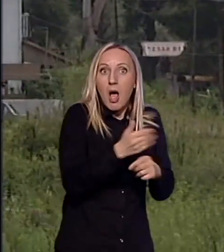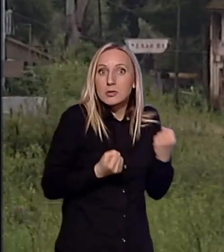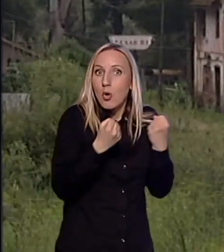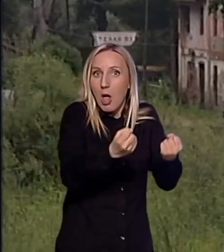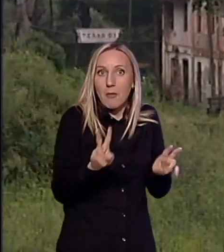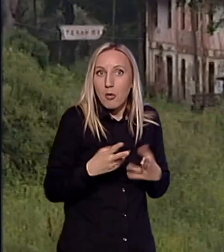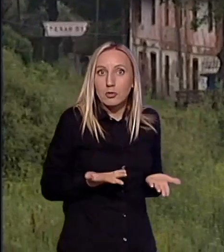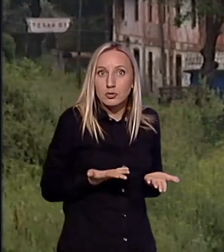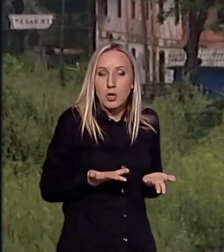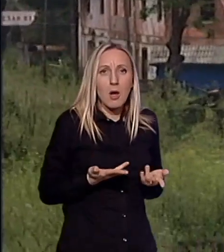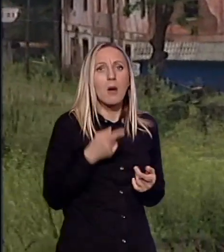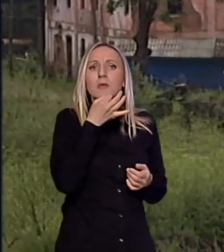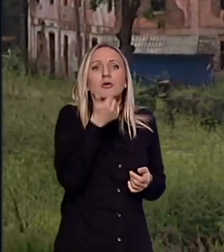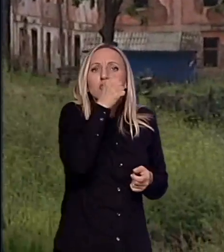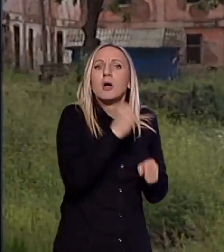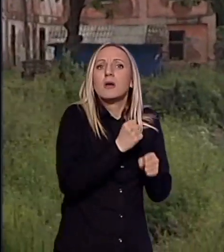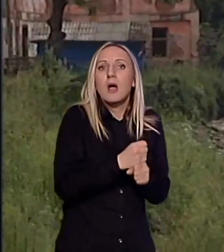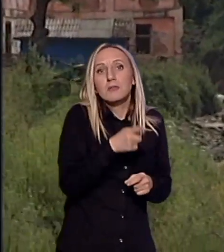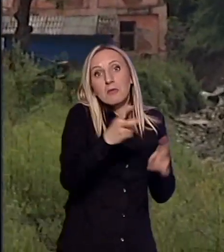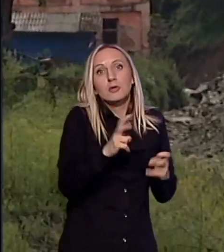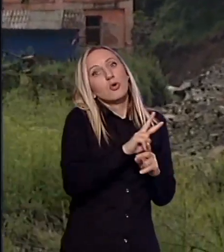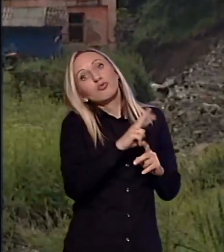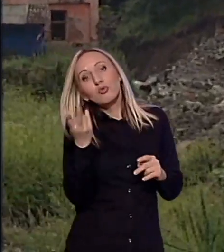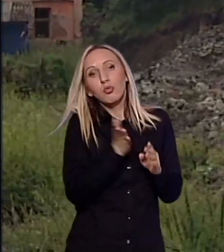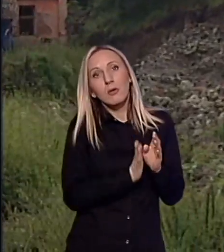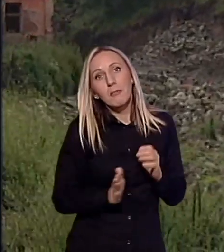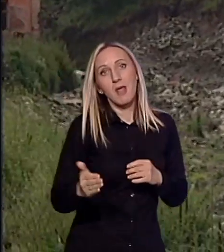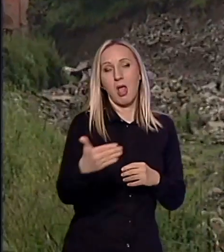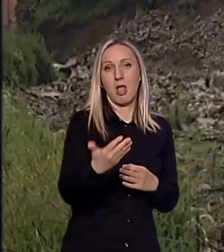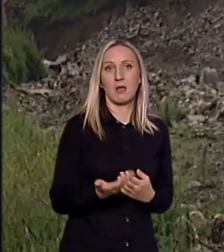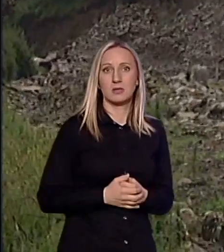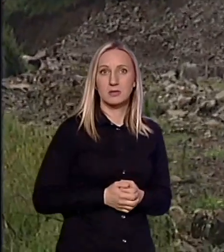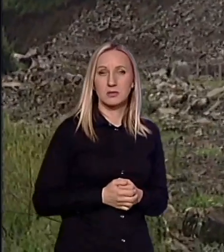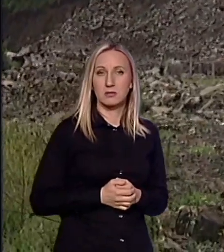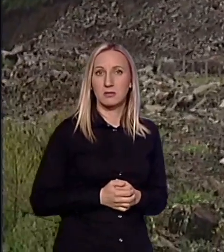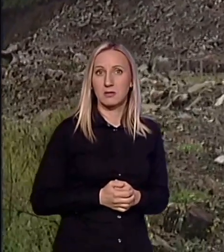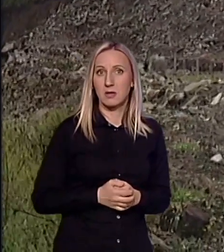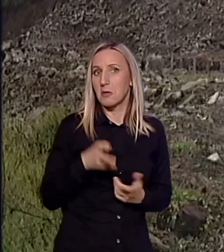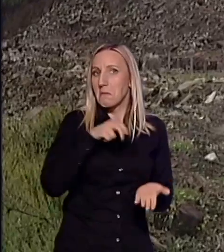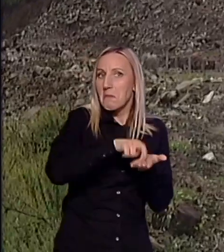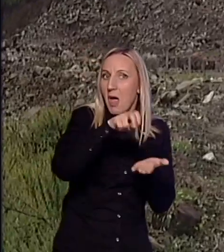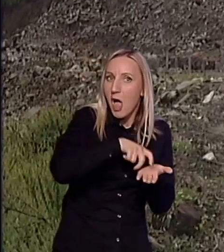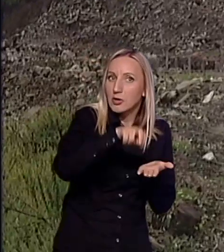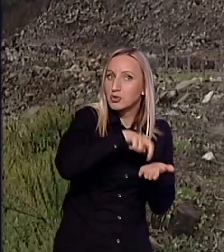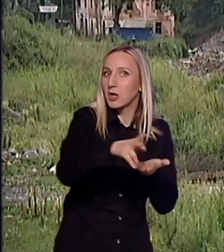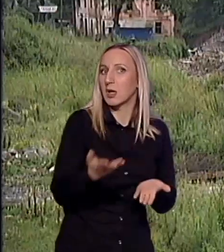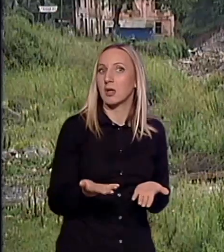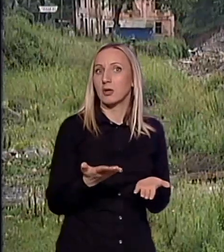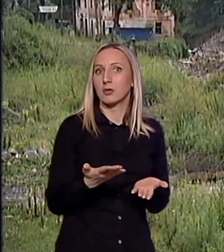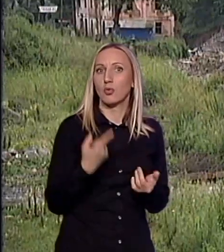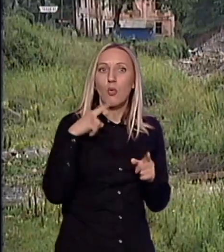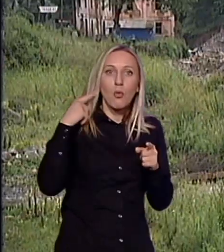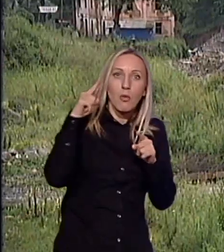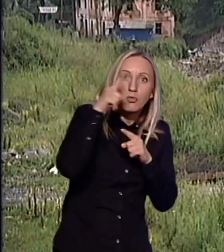se snalaze? Kako se snalaze, traže alternativne prolaze, idu peške, idu mnogo